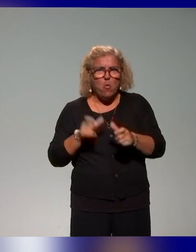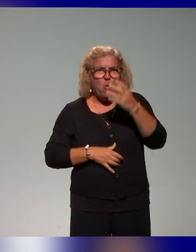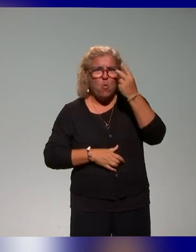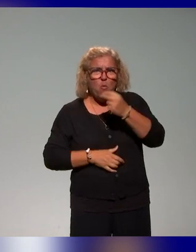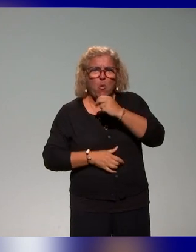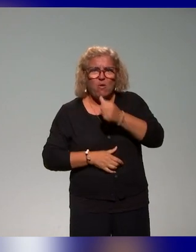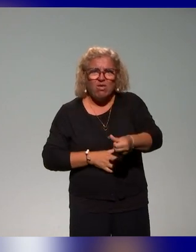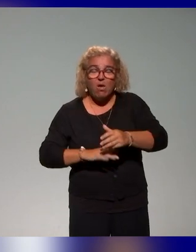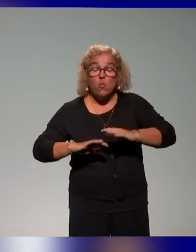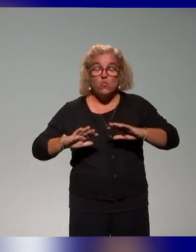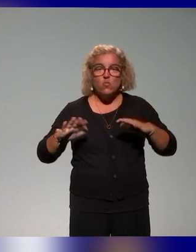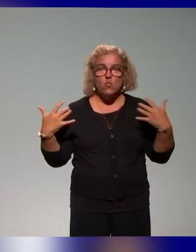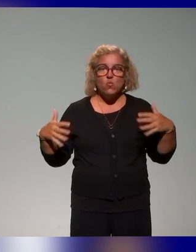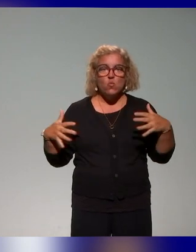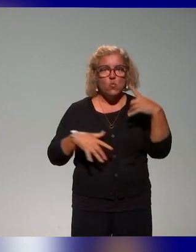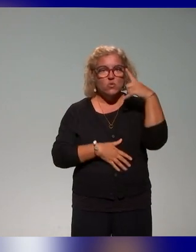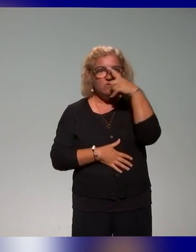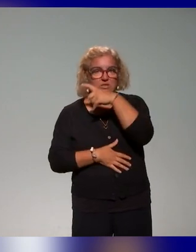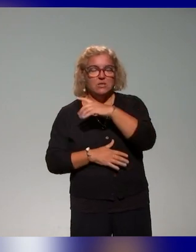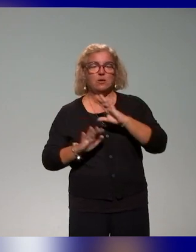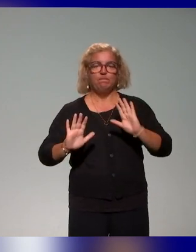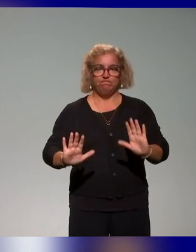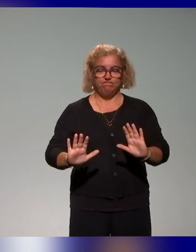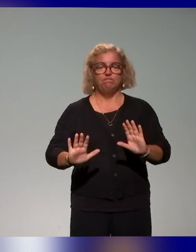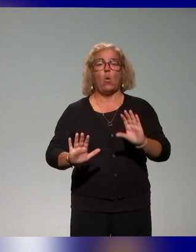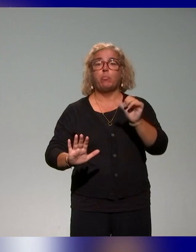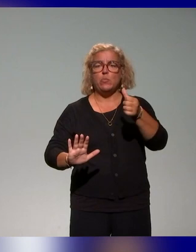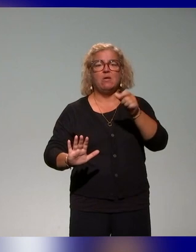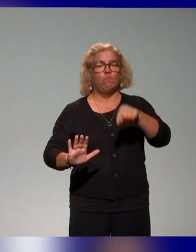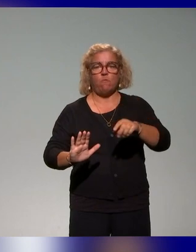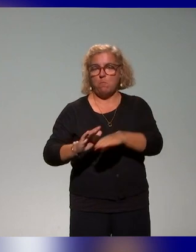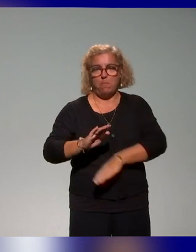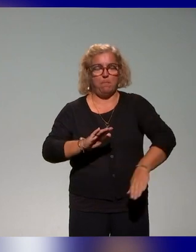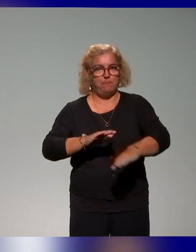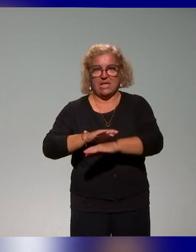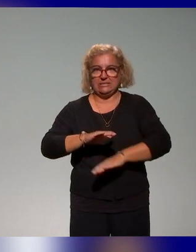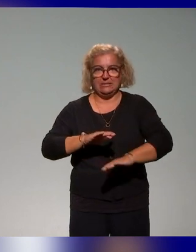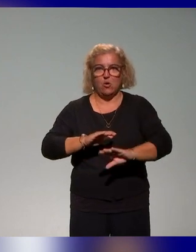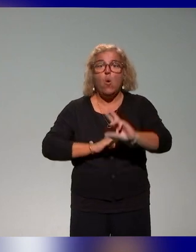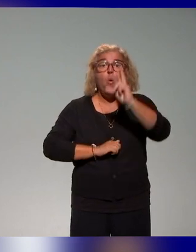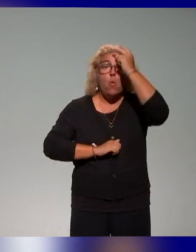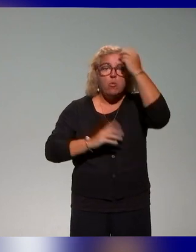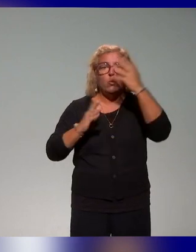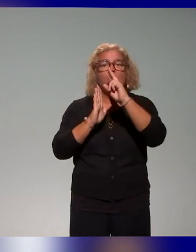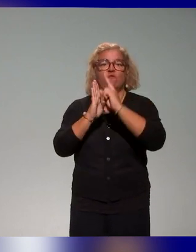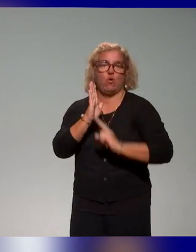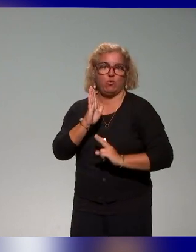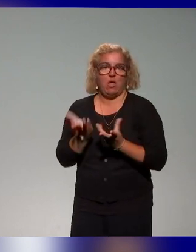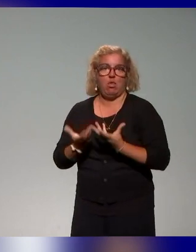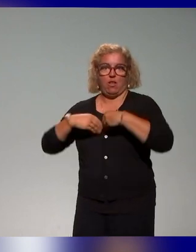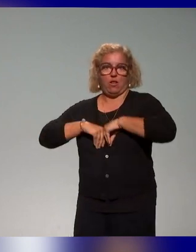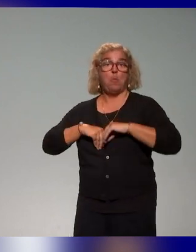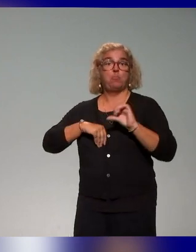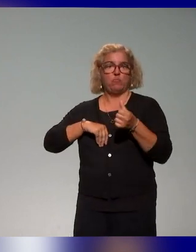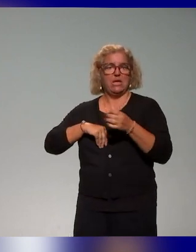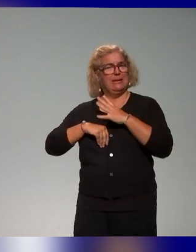pas ? Comme toujours, il faut prendre déjà la base. Quand vous abordez un sujet, il faut déjà comprendre le jargon. Et il y a des choses, des